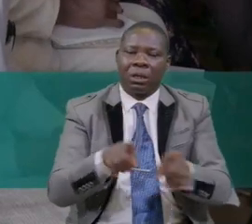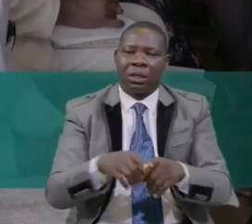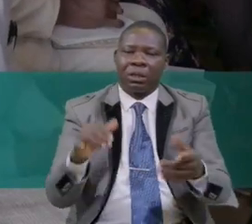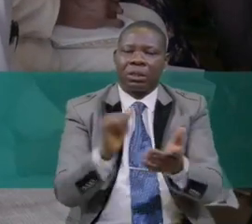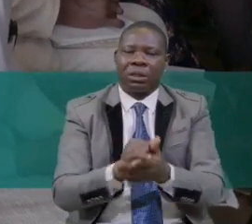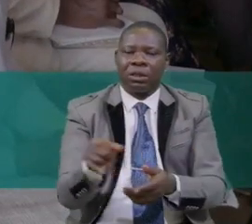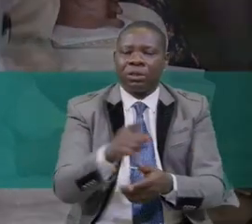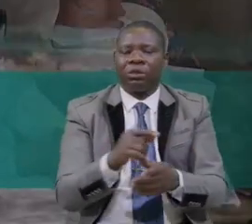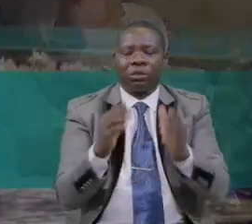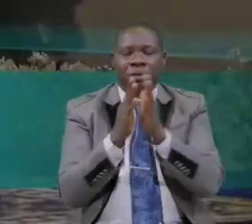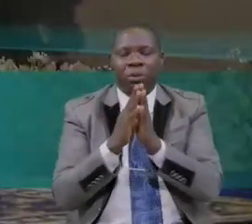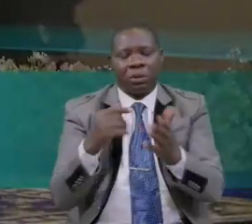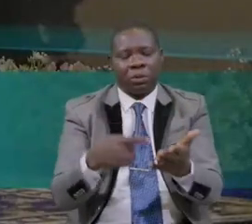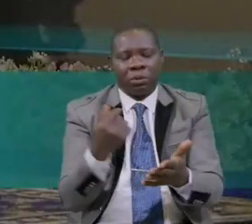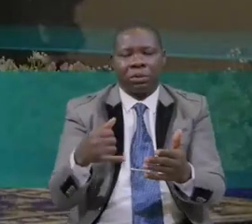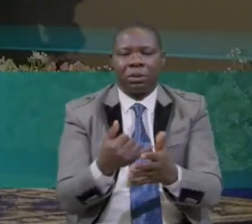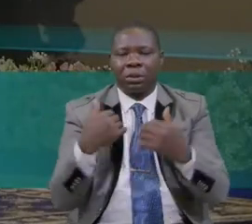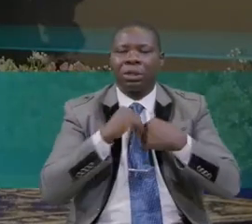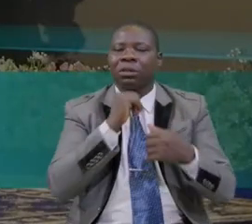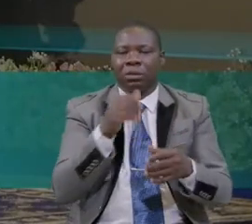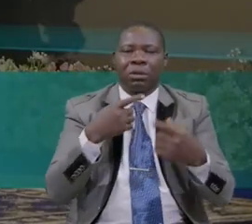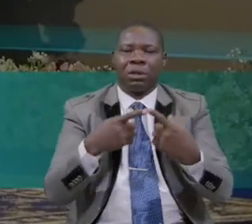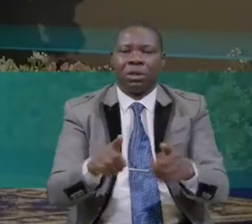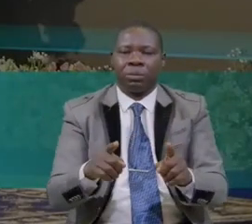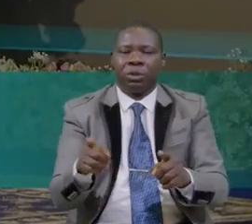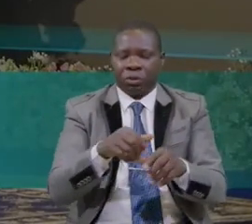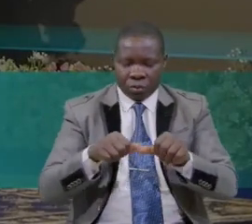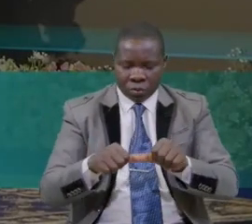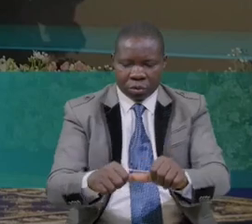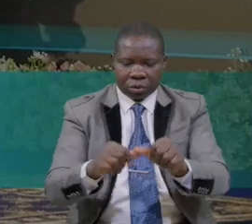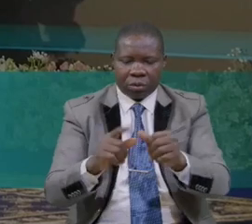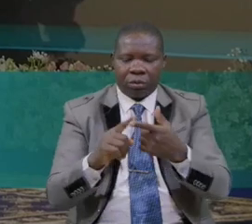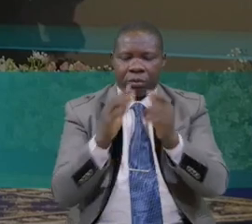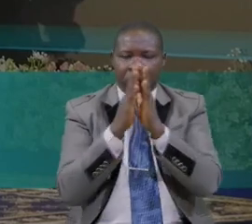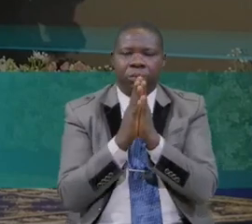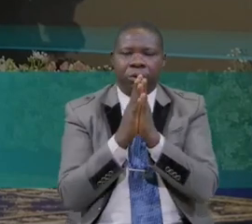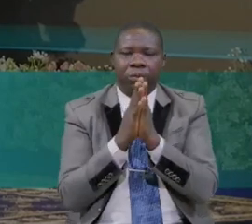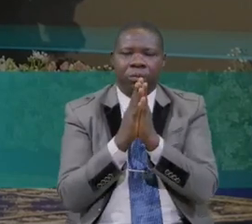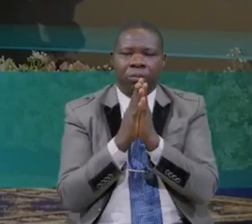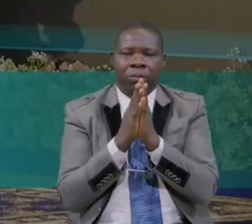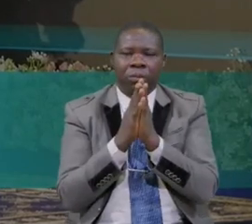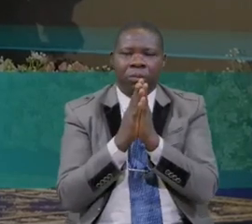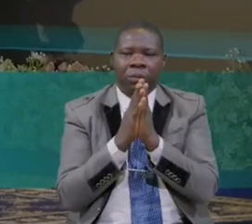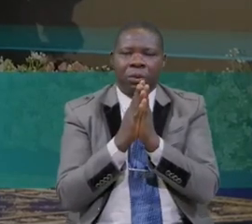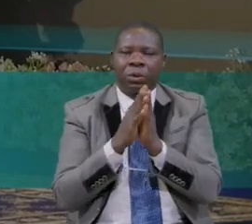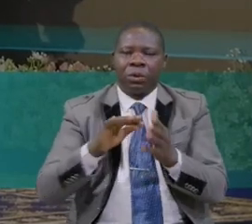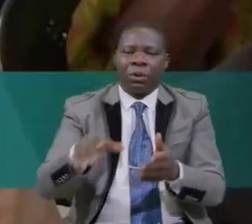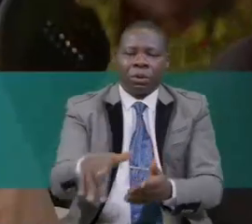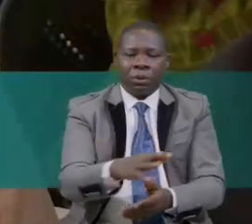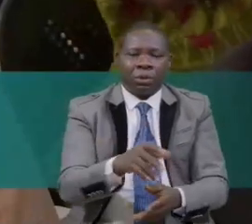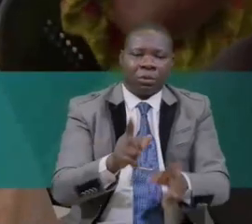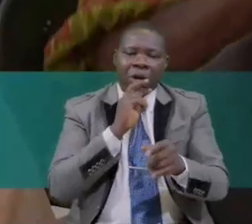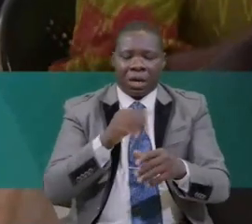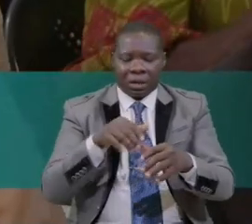Tu pries une fois, ce n'est pas arrivé. Tu continues à prier. Ces gens sont devant moi